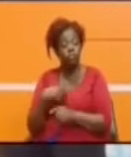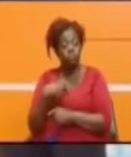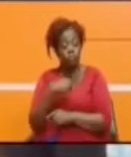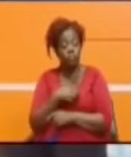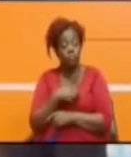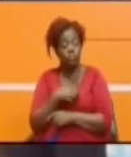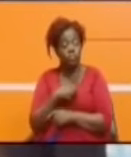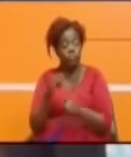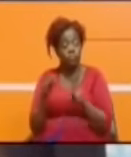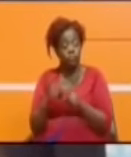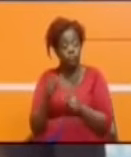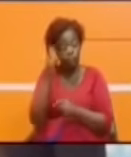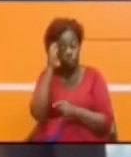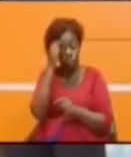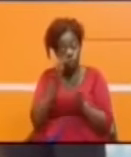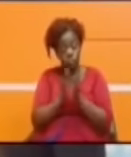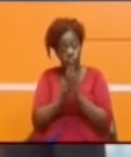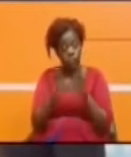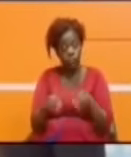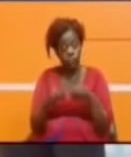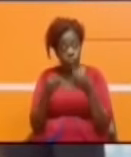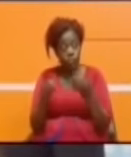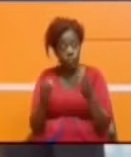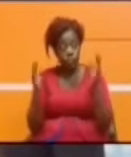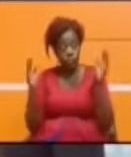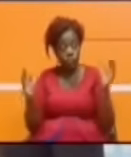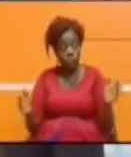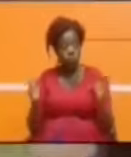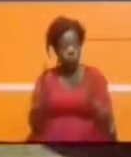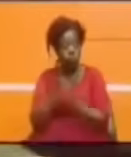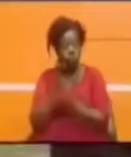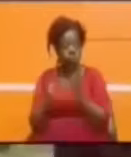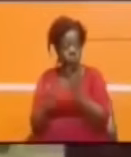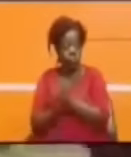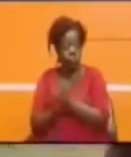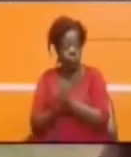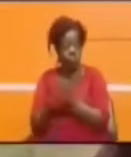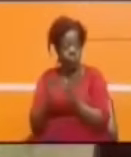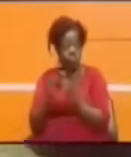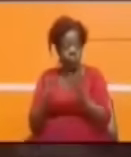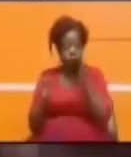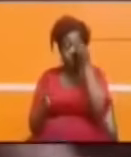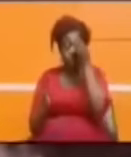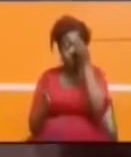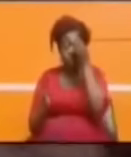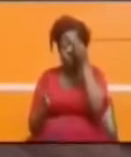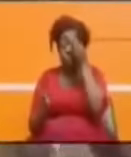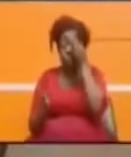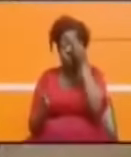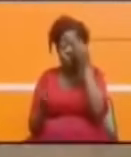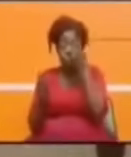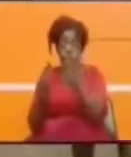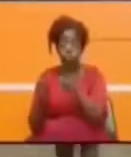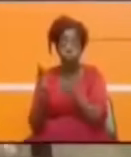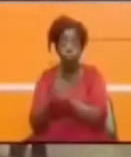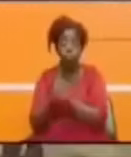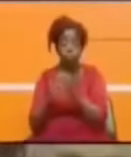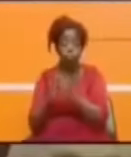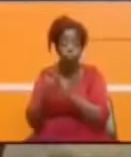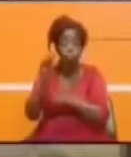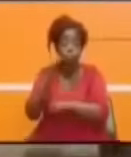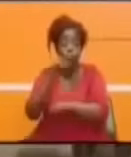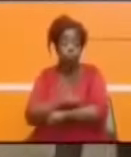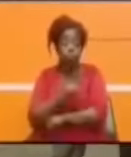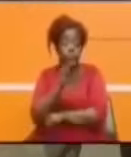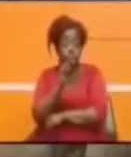government at large for offering us at least a big building. Bwavuddeno atongoza ekizimbe ekisookedde ddala ku ssomero